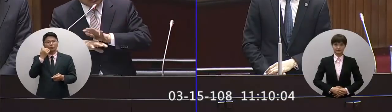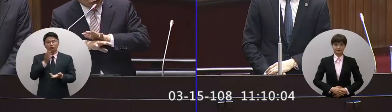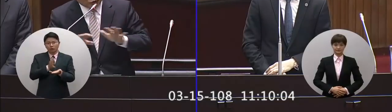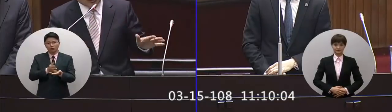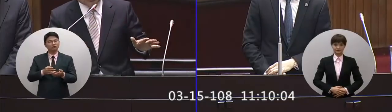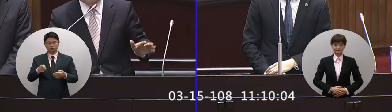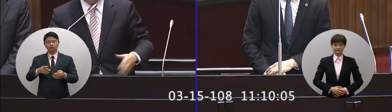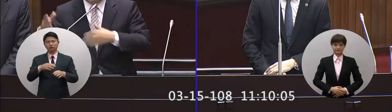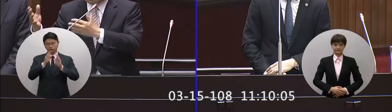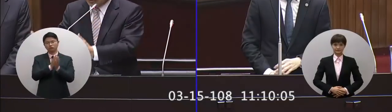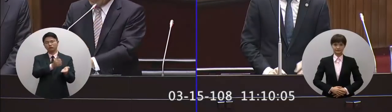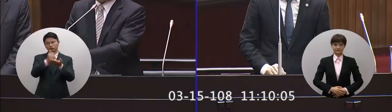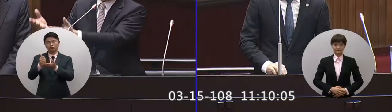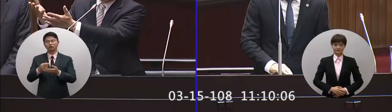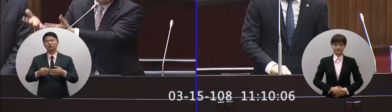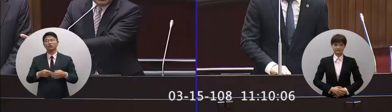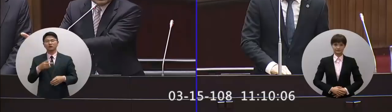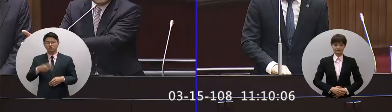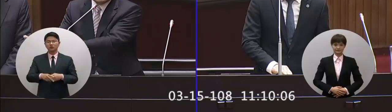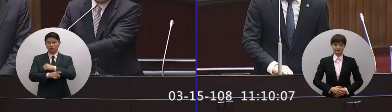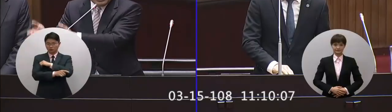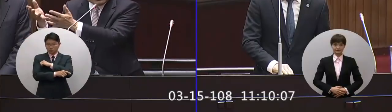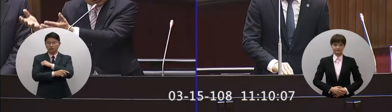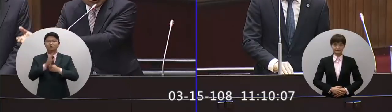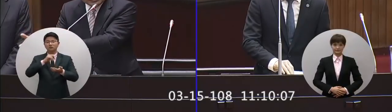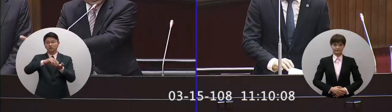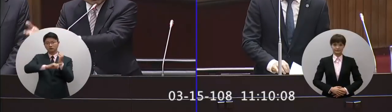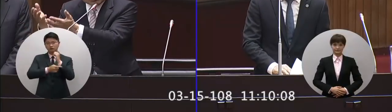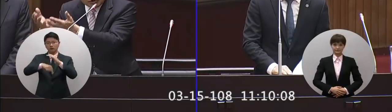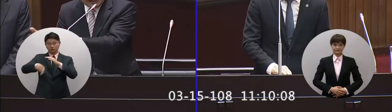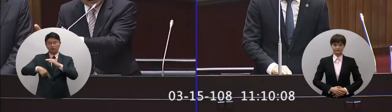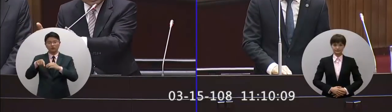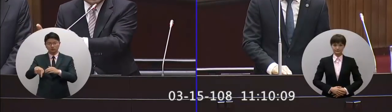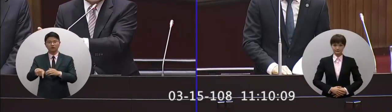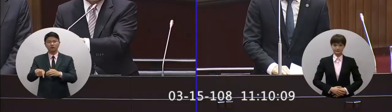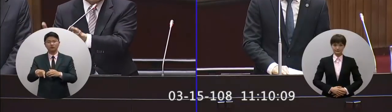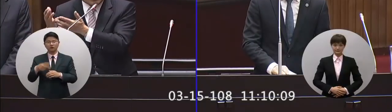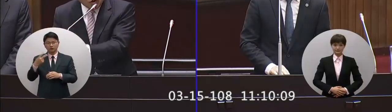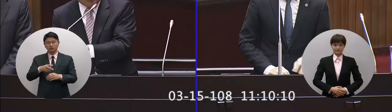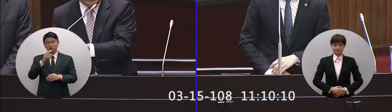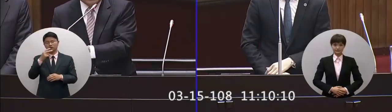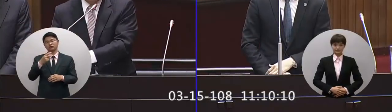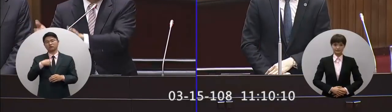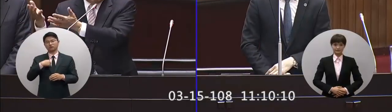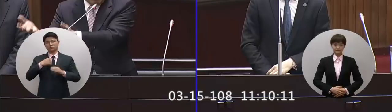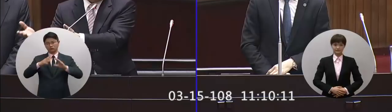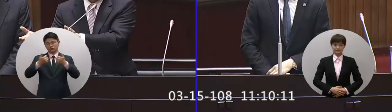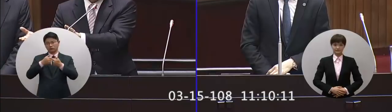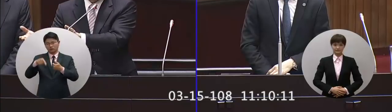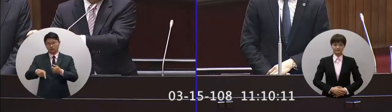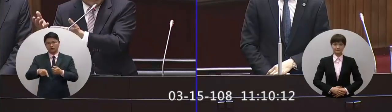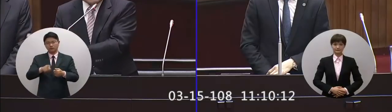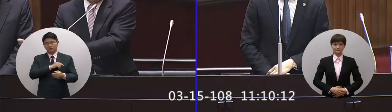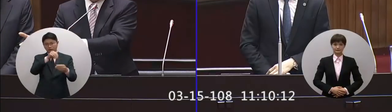遮个自由最后就是伫立法院，啊，遵照最高民意机关国会表